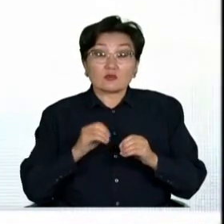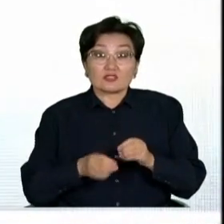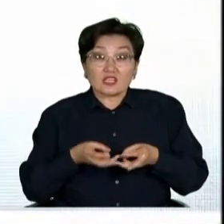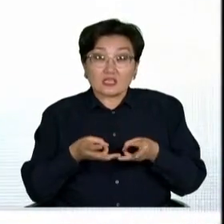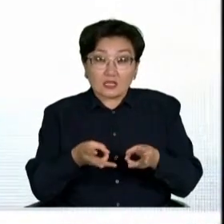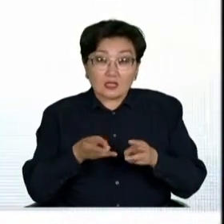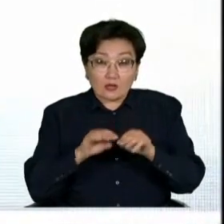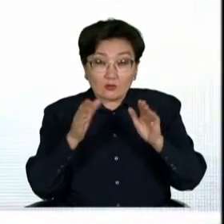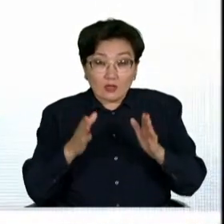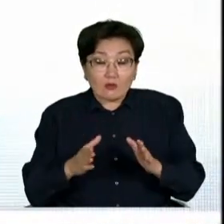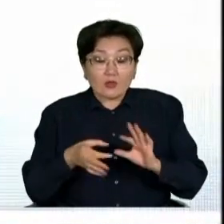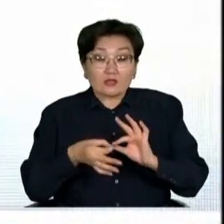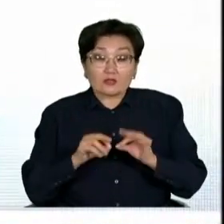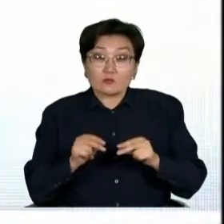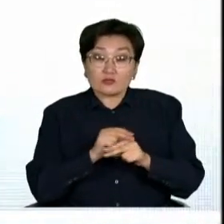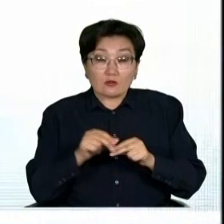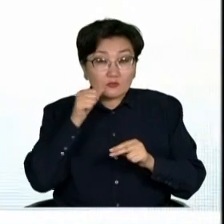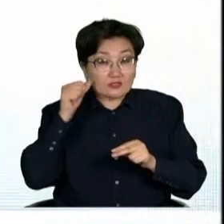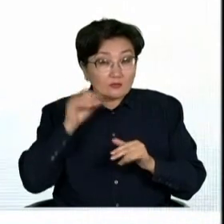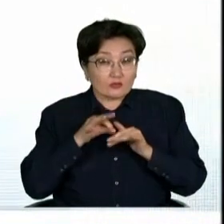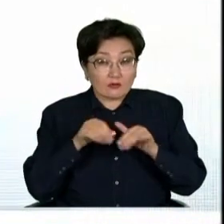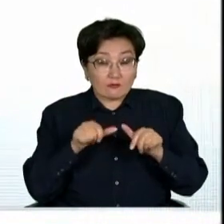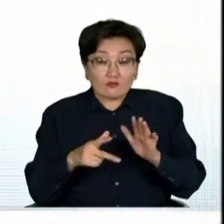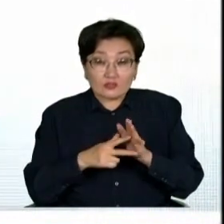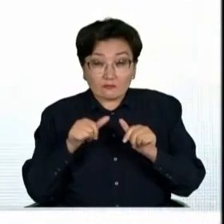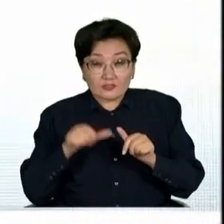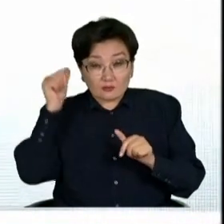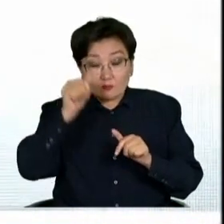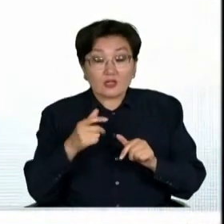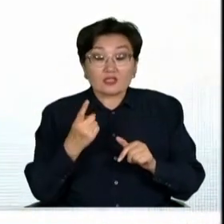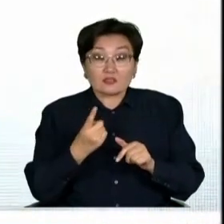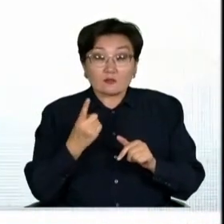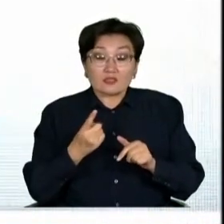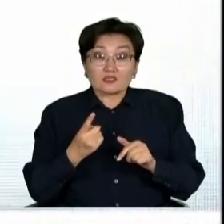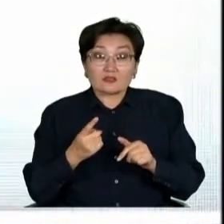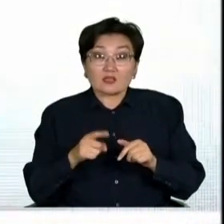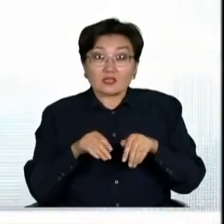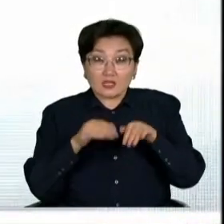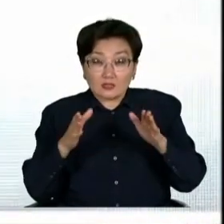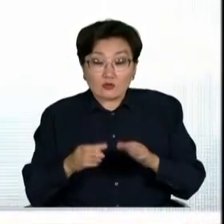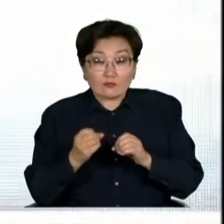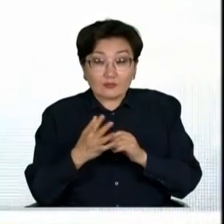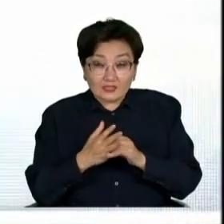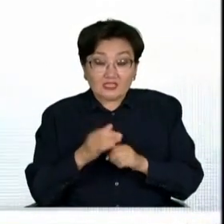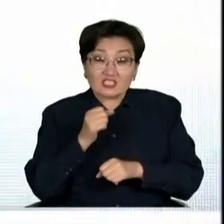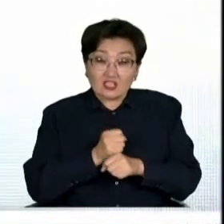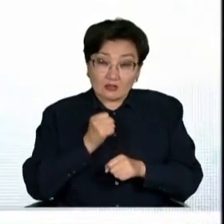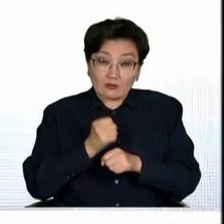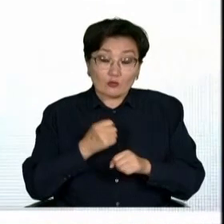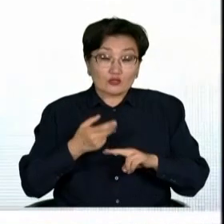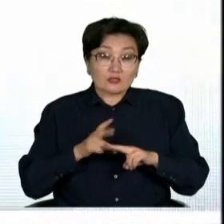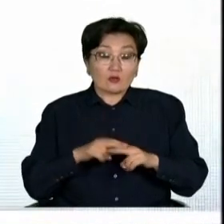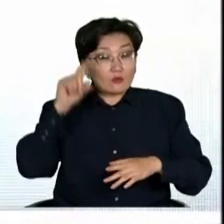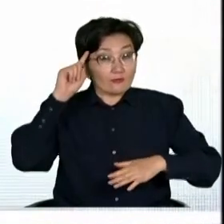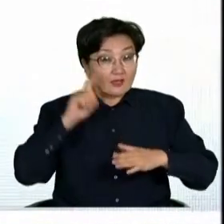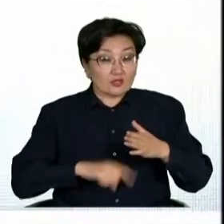нас капитальный ремонт в прошлом году прошли 8. В этом году мы еще один его делаем, котел 15. Поэтому